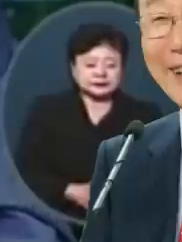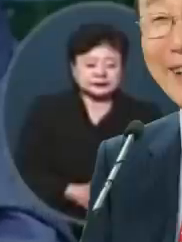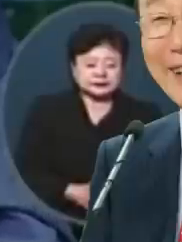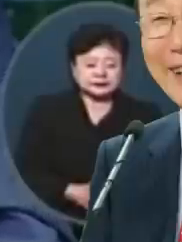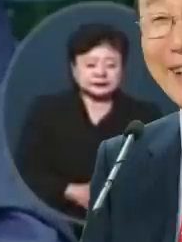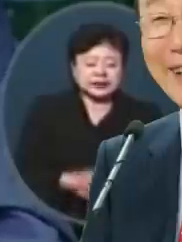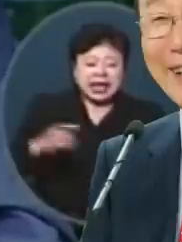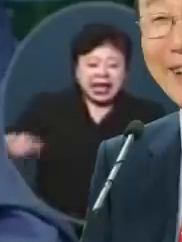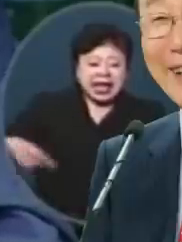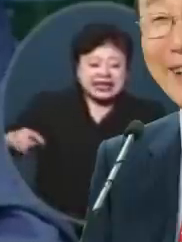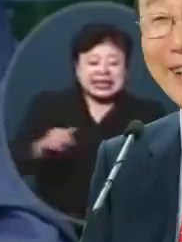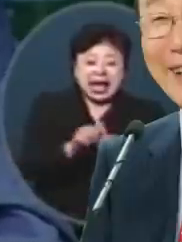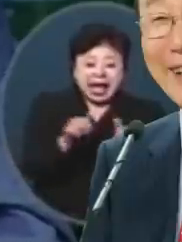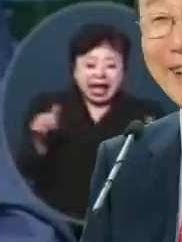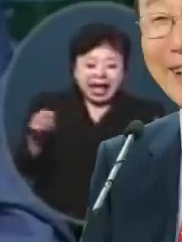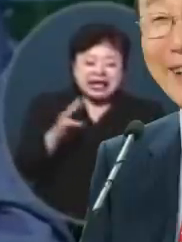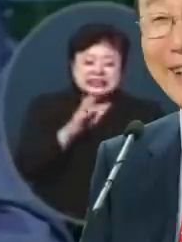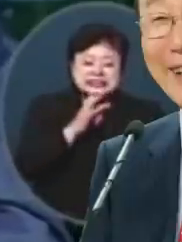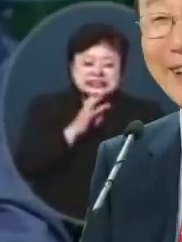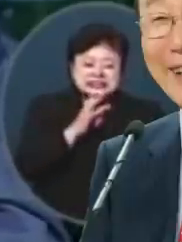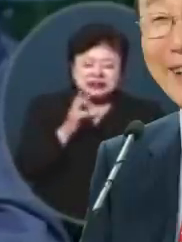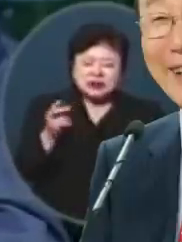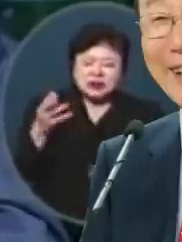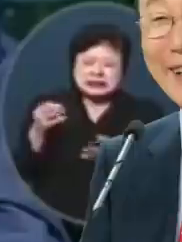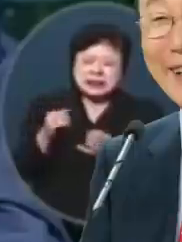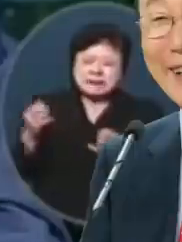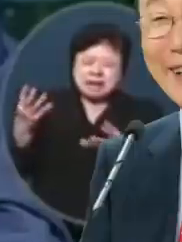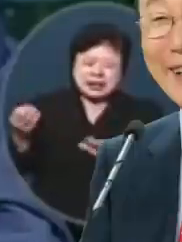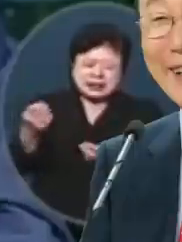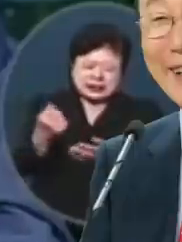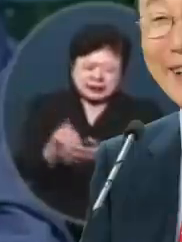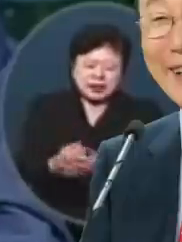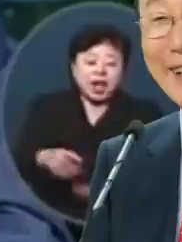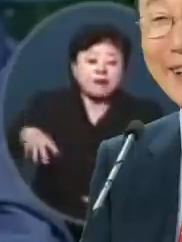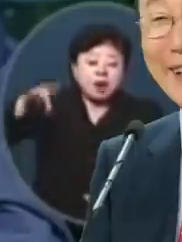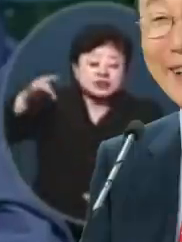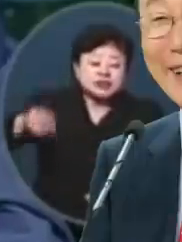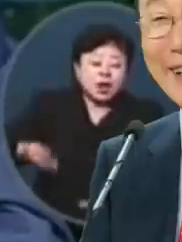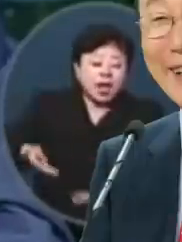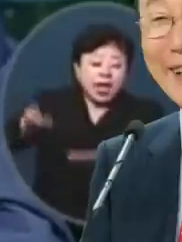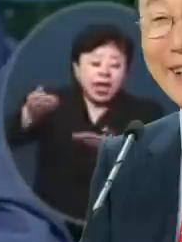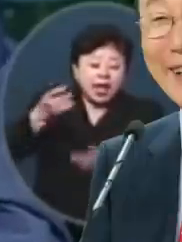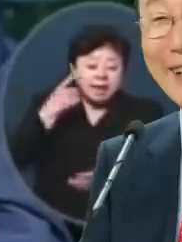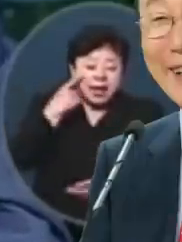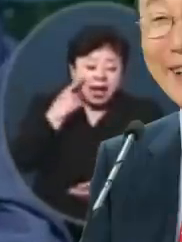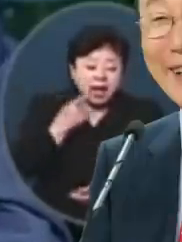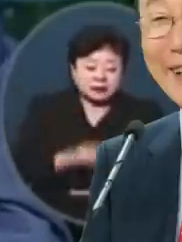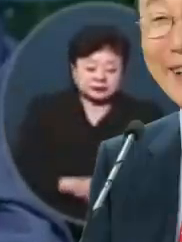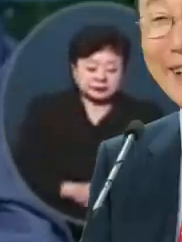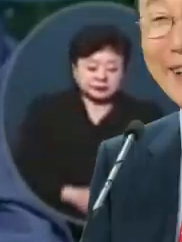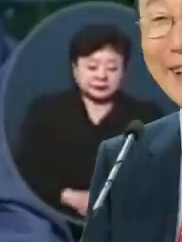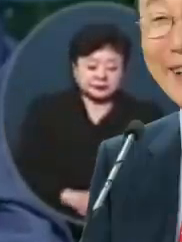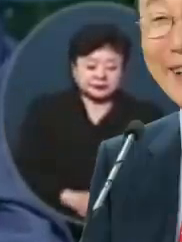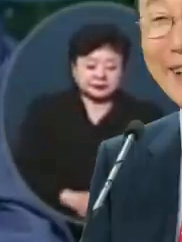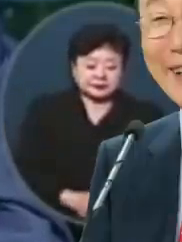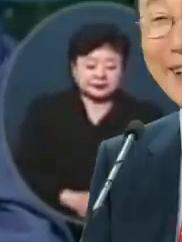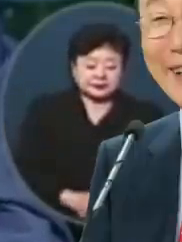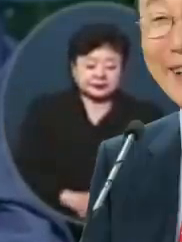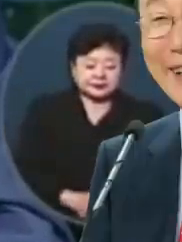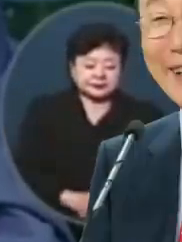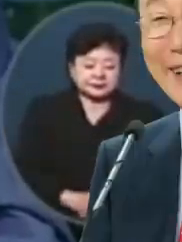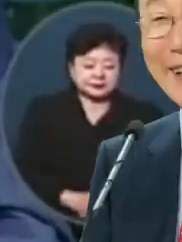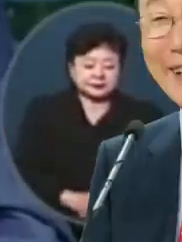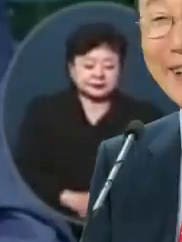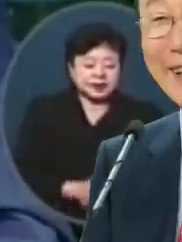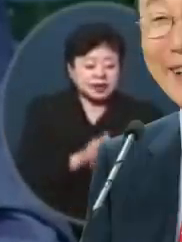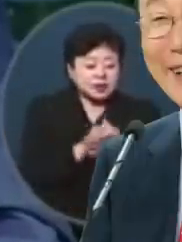엘리야가 말하기를 너희는 숫자가 많으니까 먼저 불을 내려오도록